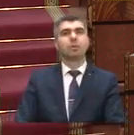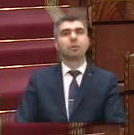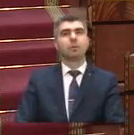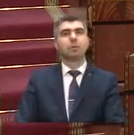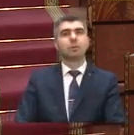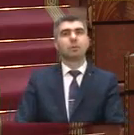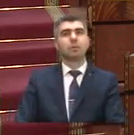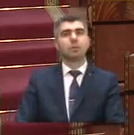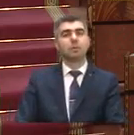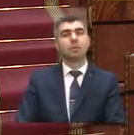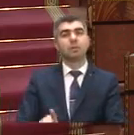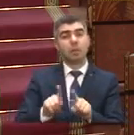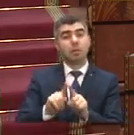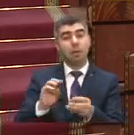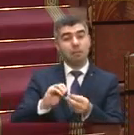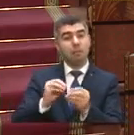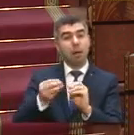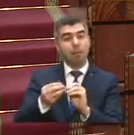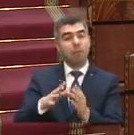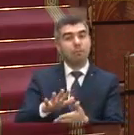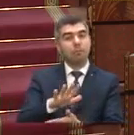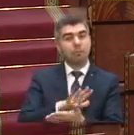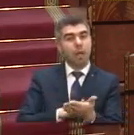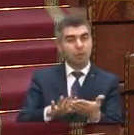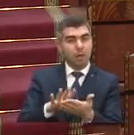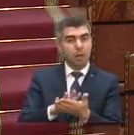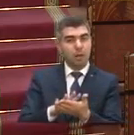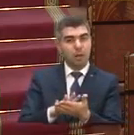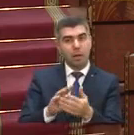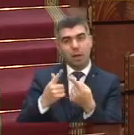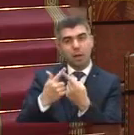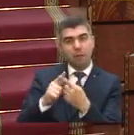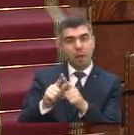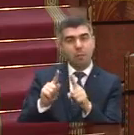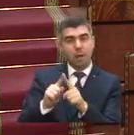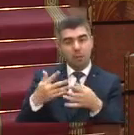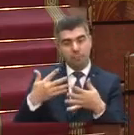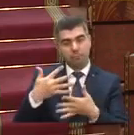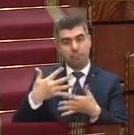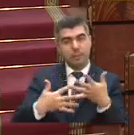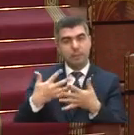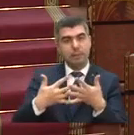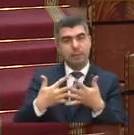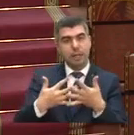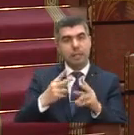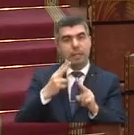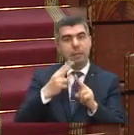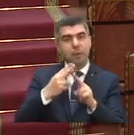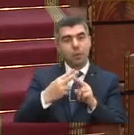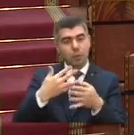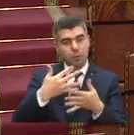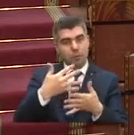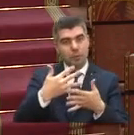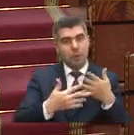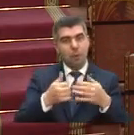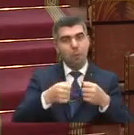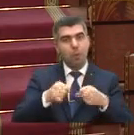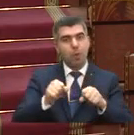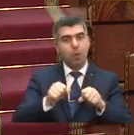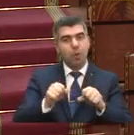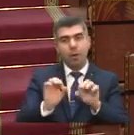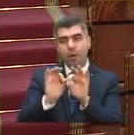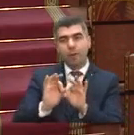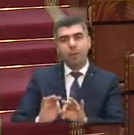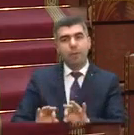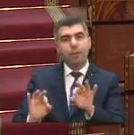سنتيمتر كوب. تعرف بعض المشاكل خصوصا عدم ورود بعض الانواع من هذه الدراجات في النظام المعلوماتي لدى مراكز الفحص